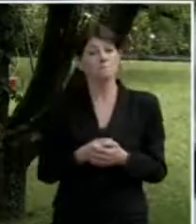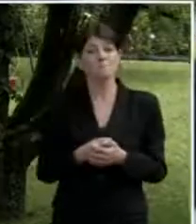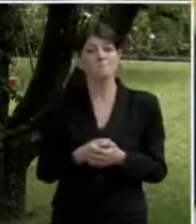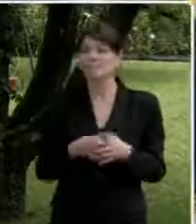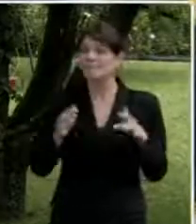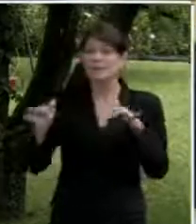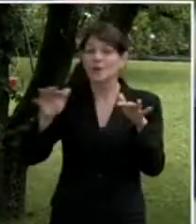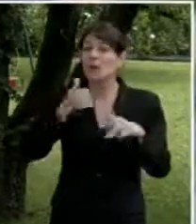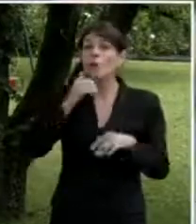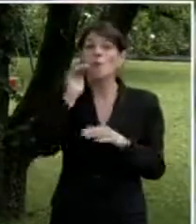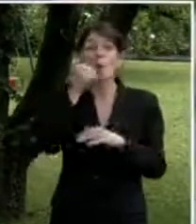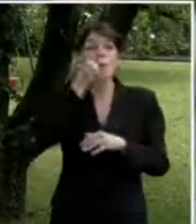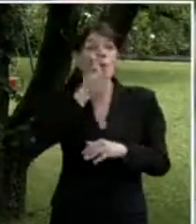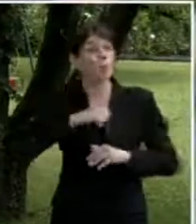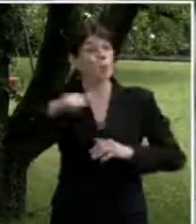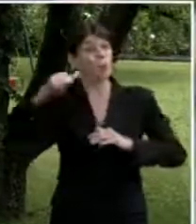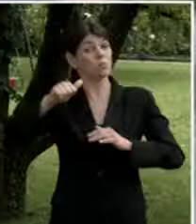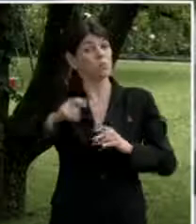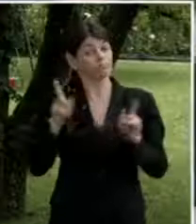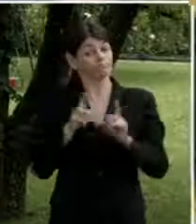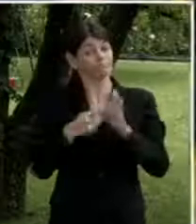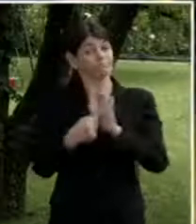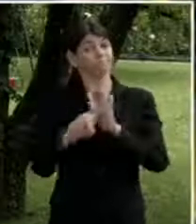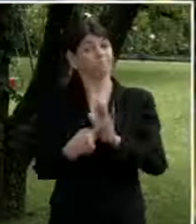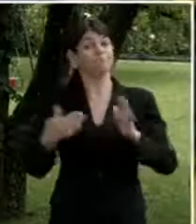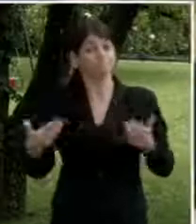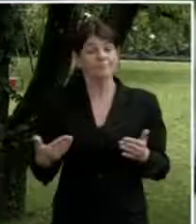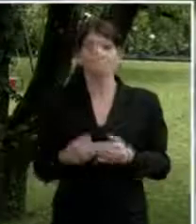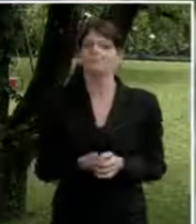rund 100 Auftritte zum Besten geben werden.